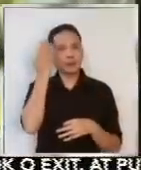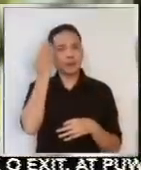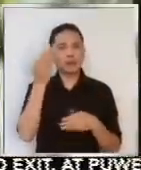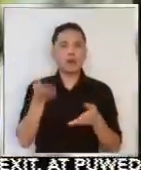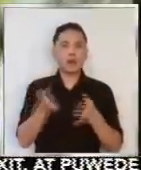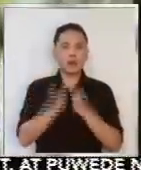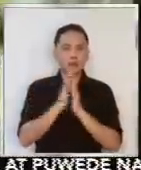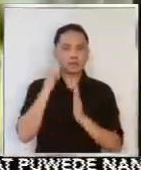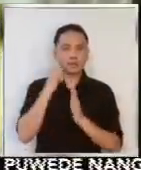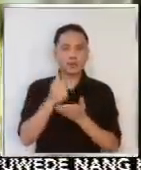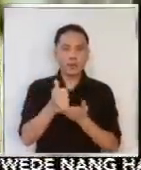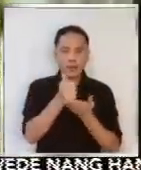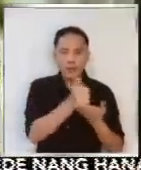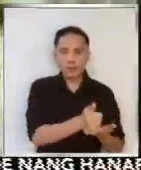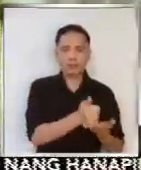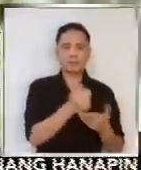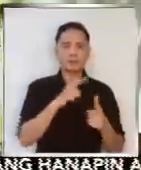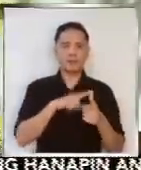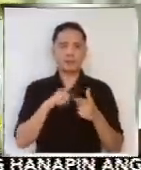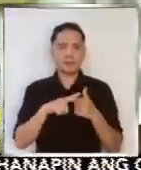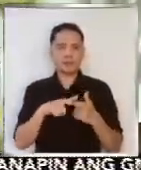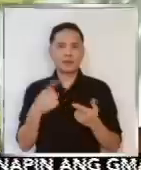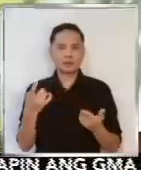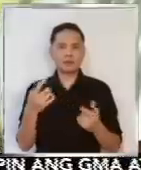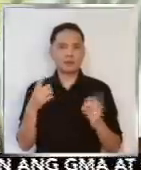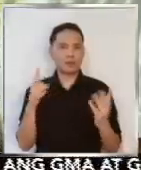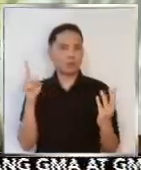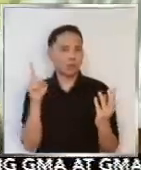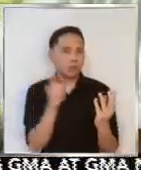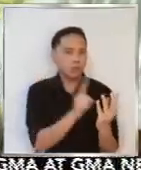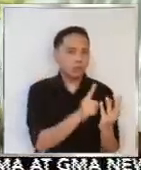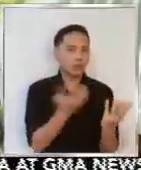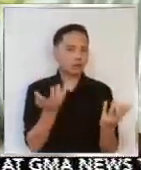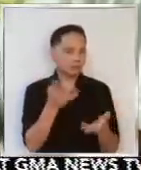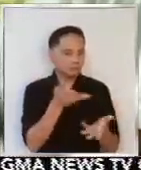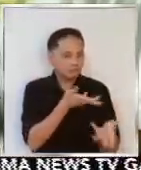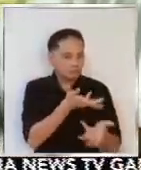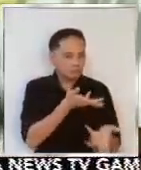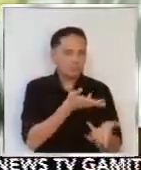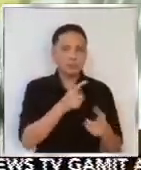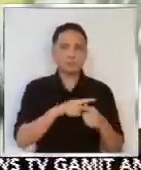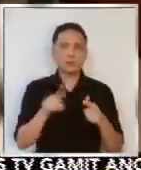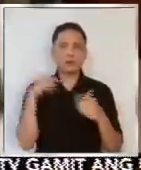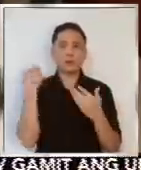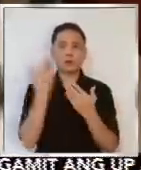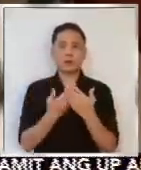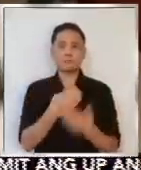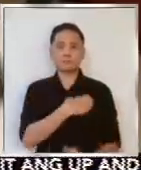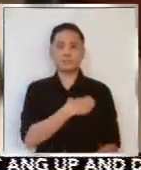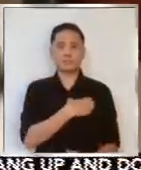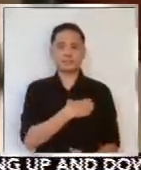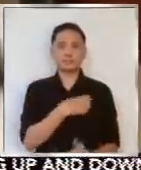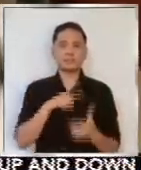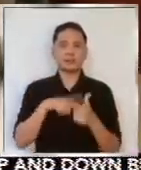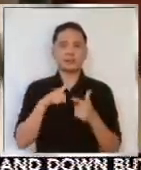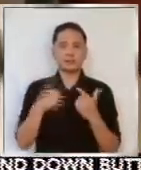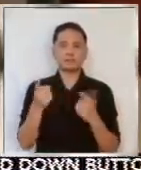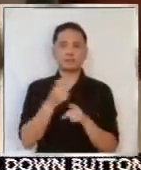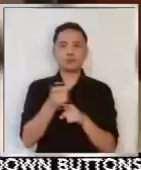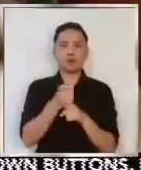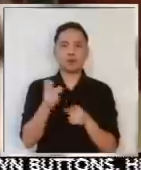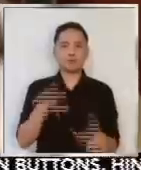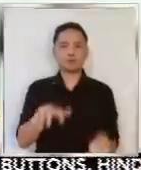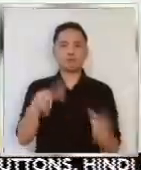namin kung sino po yung tutulong, ganun. Tapos yun nga po, yung dumating pulis. Prank gone wrong. Na-inspire daw sila sa